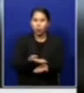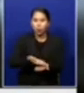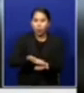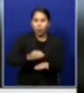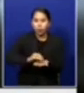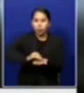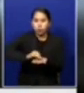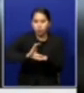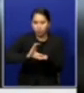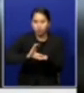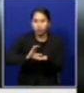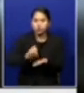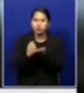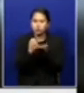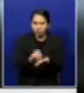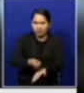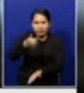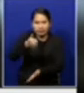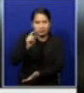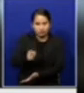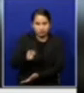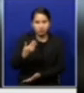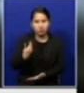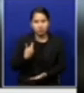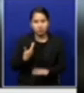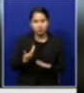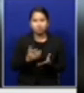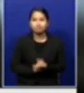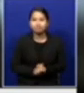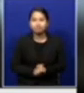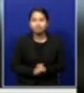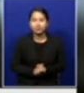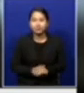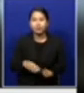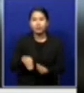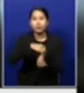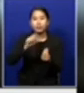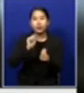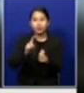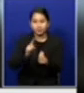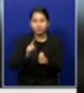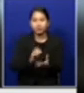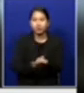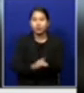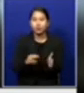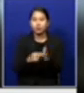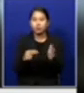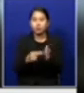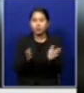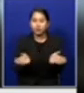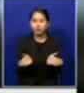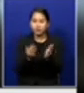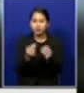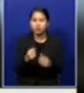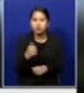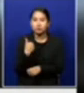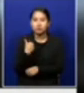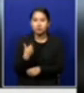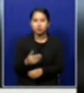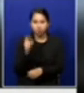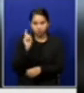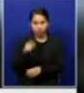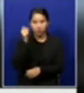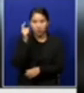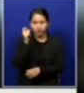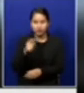จได้จริงหรือไม่การฟื้นฟูเศรษฐกิจและสังคมนั้นไม่ใช่เป็นการกระตุ้นเศรษฐกิจและสังคมนะครับต้องเข้าใจในประเด็นนี้การกระตุ้นเศร